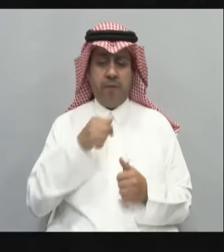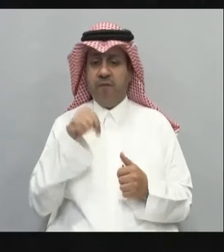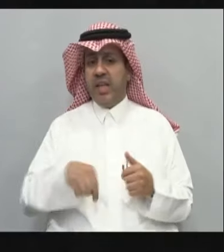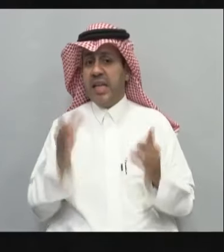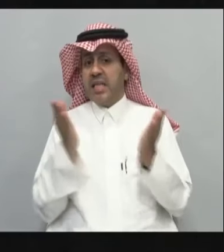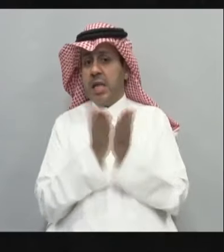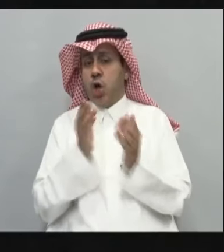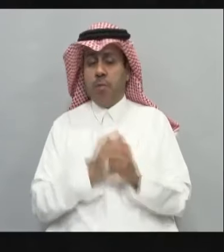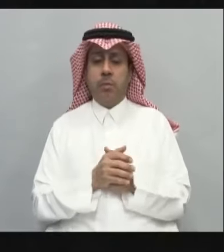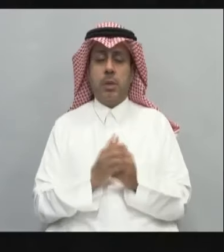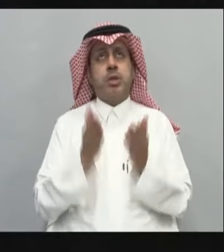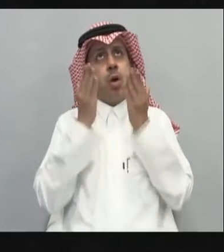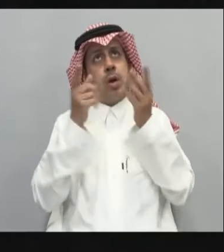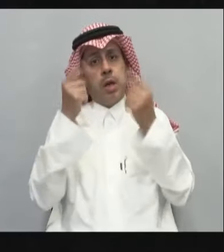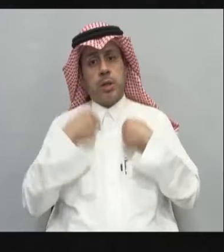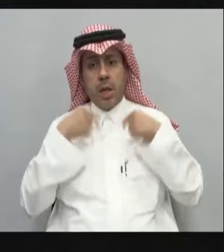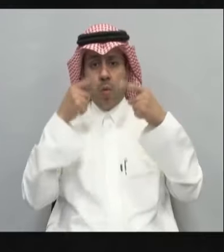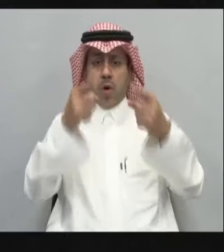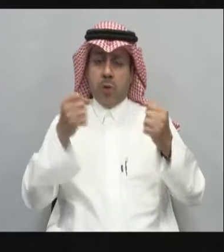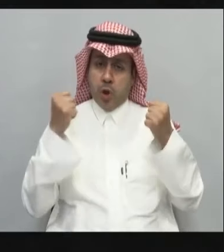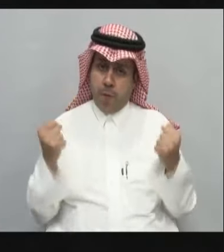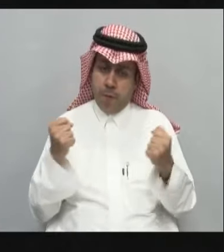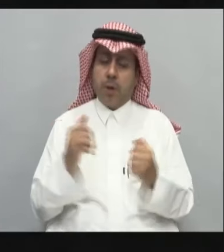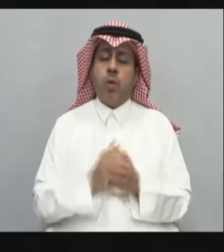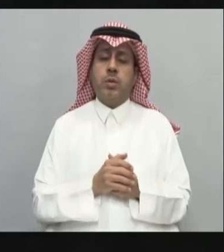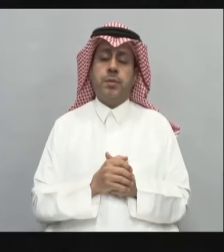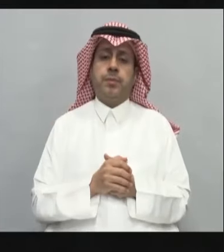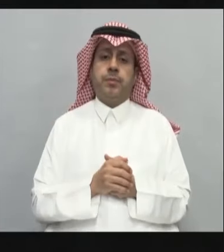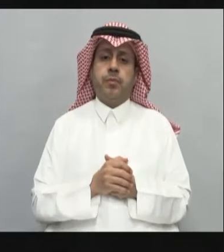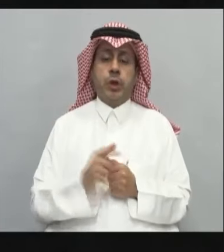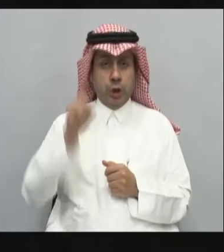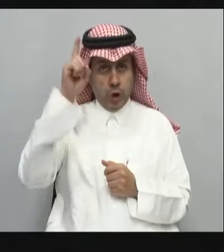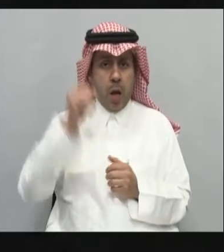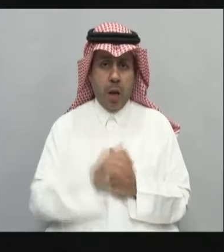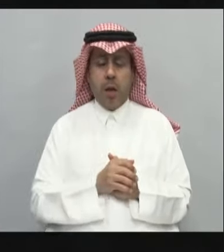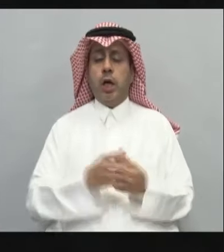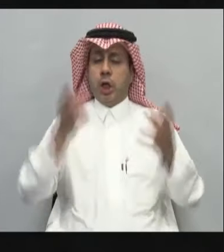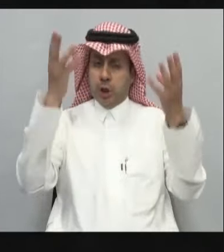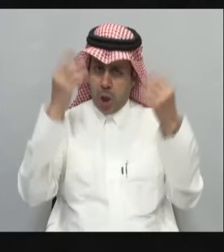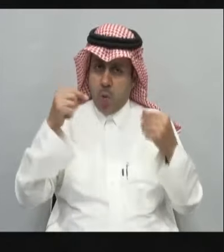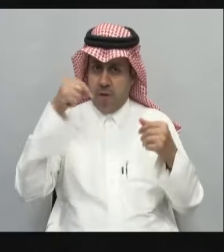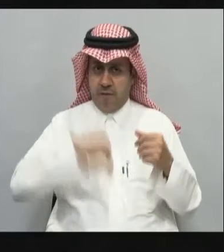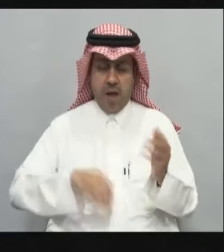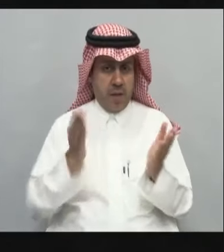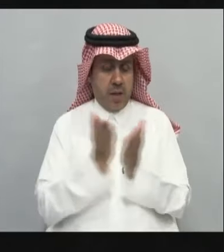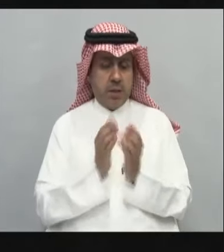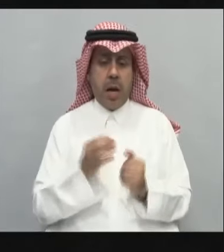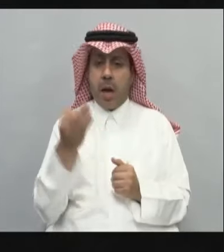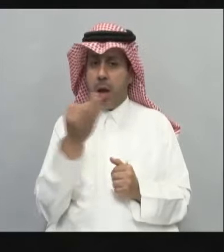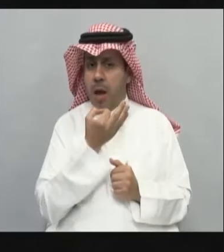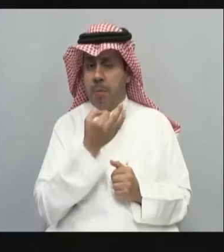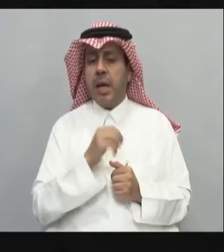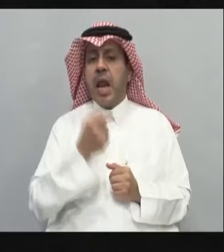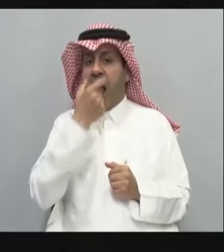اليوم سئ الله تعالى لي ولكم التوفيق والسداد باذن الله تعالى نتناول في درس اليوم الحديث